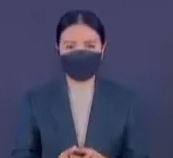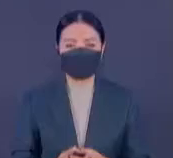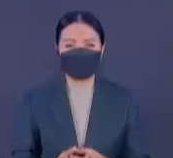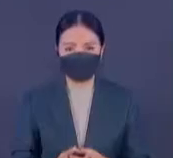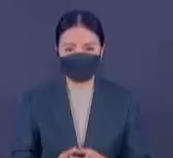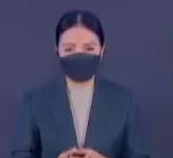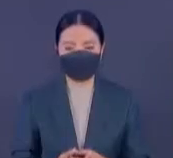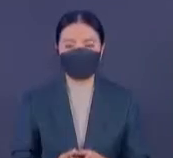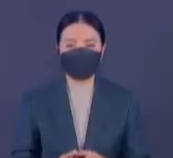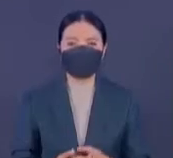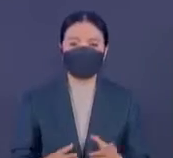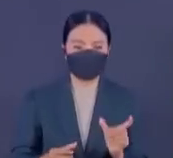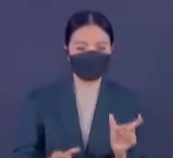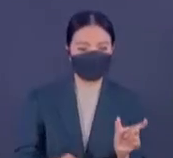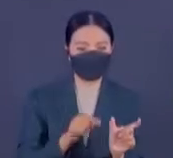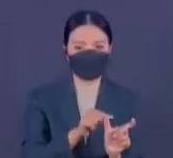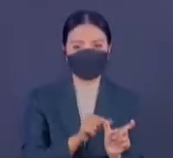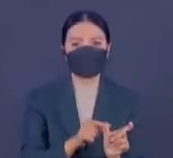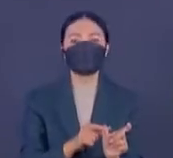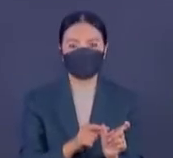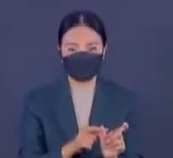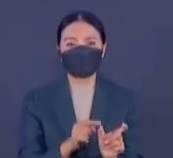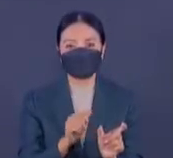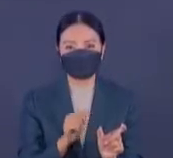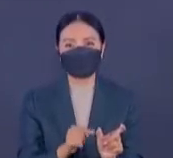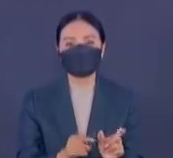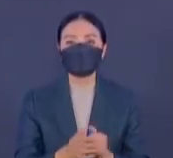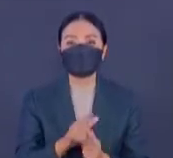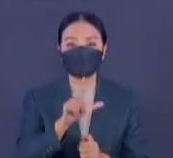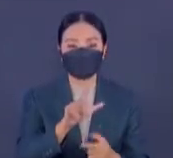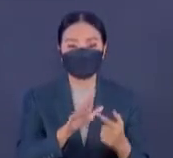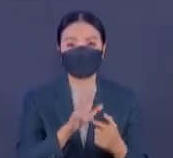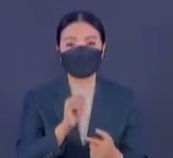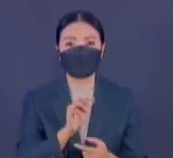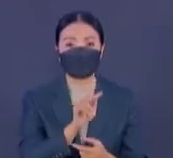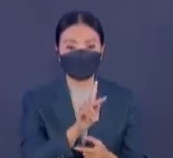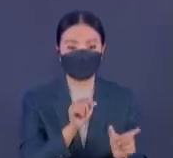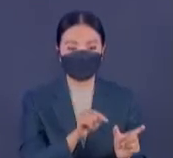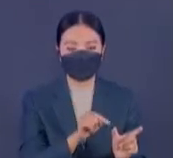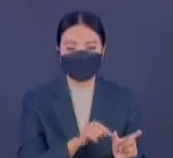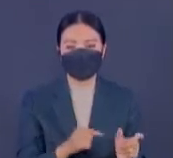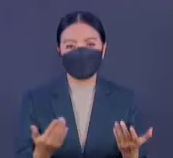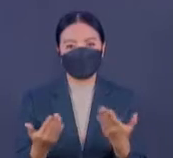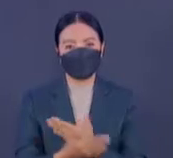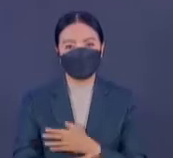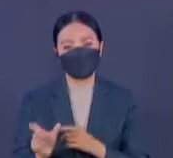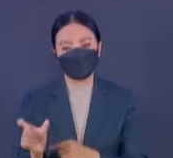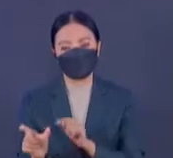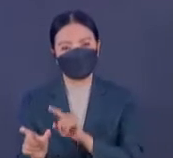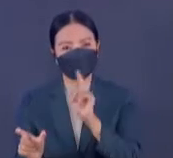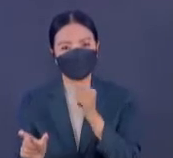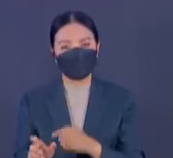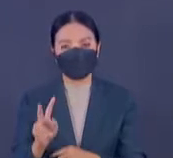ศในอนาคต คือเมื่อวานนี้เนี่ยที่เขาไปเสนอกันเนี่ยมันมีส่วนหนึ่งที่น่าสนใจของกลุ่มผู้ที่เขาเสนอเนี่ยเขาบอกว่า